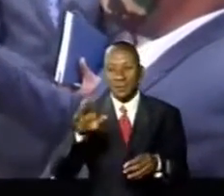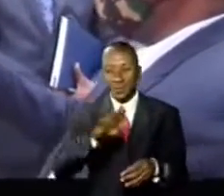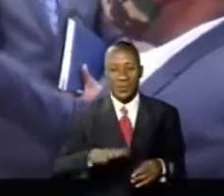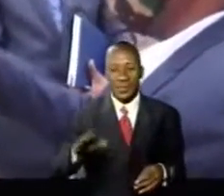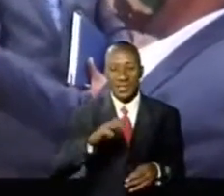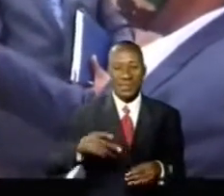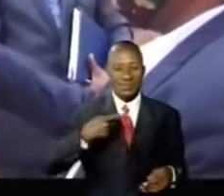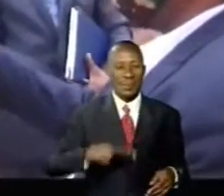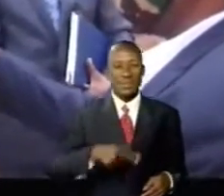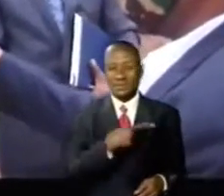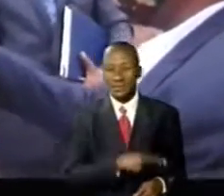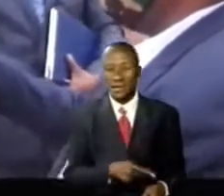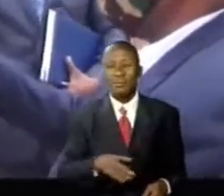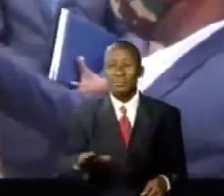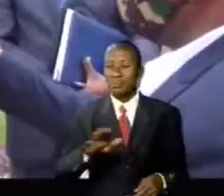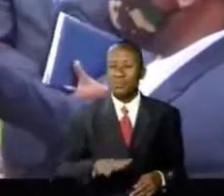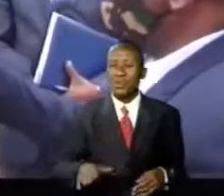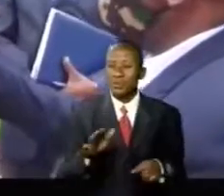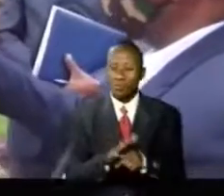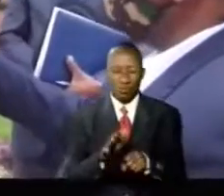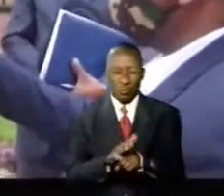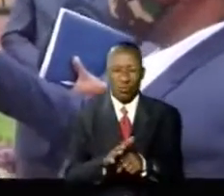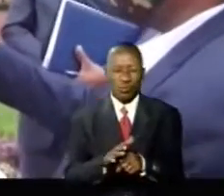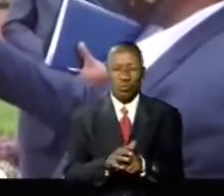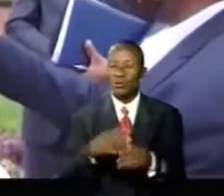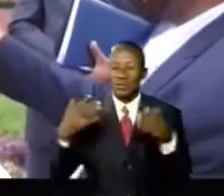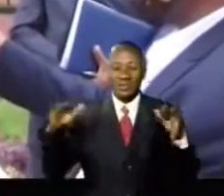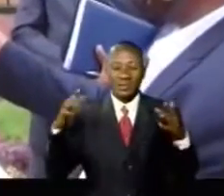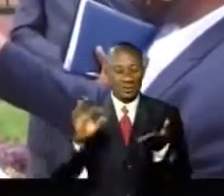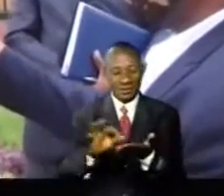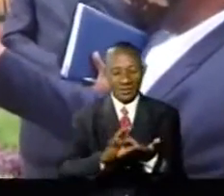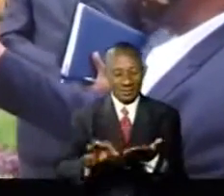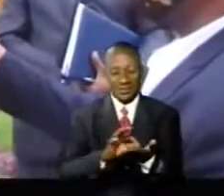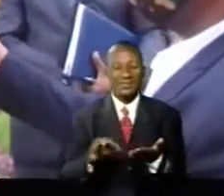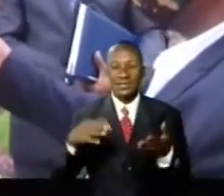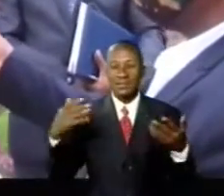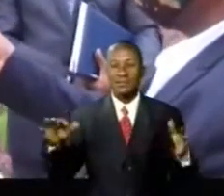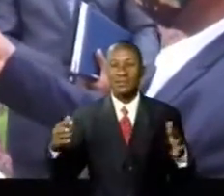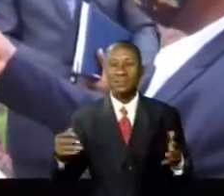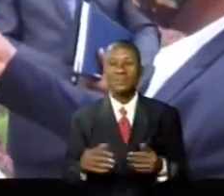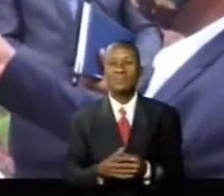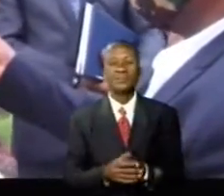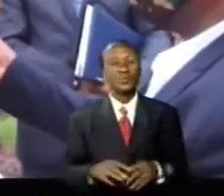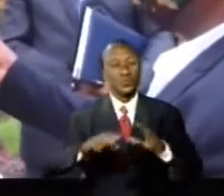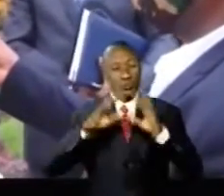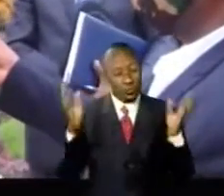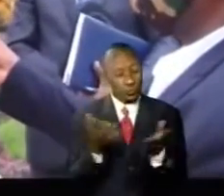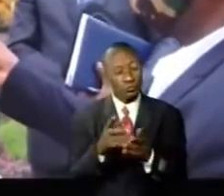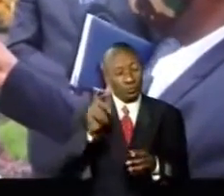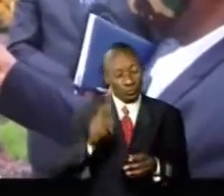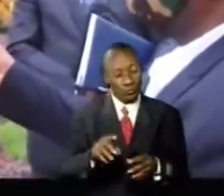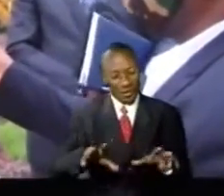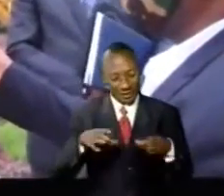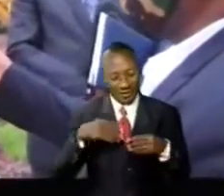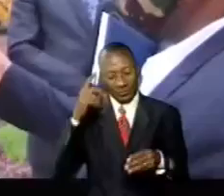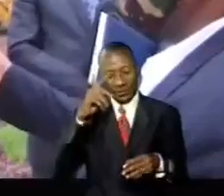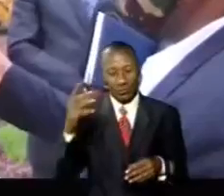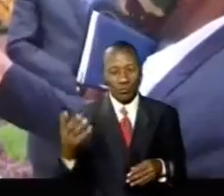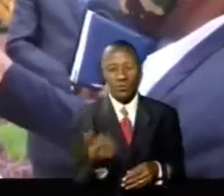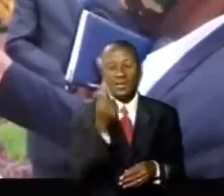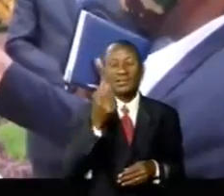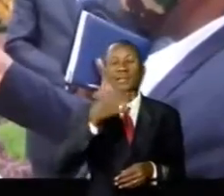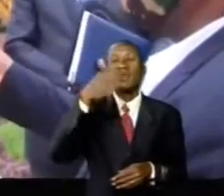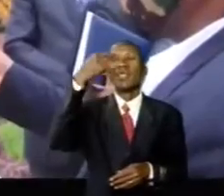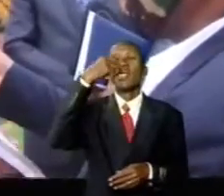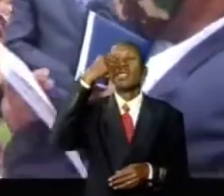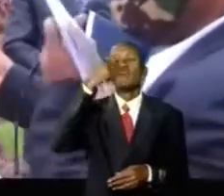Et donc cette pétition est là pour s'assurer que tout le monde ait accès à ces vaccins. Et le plus rapidement